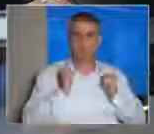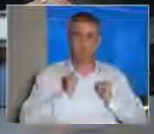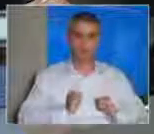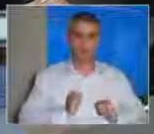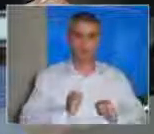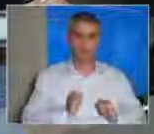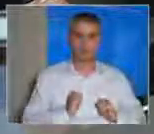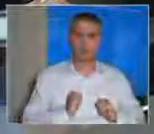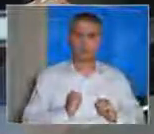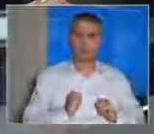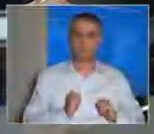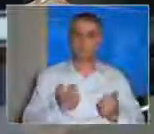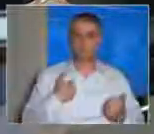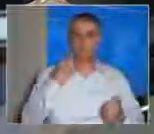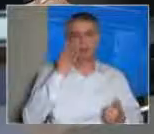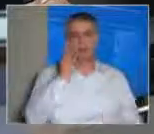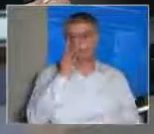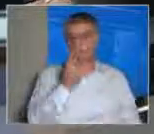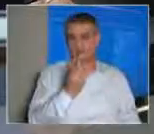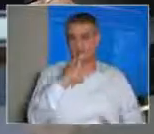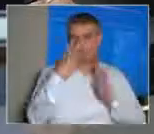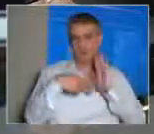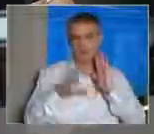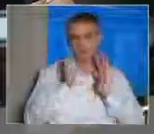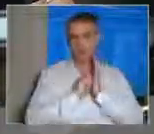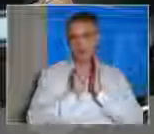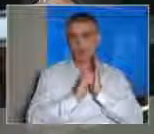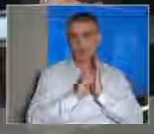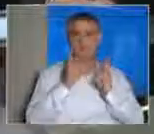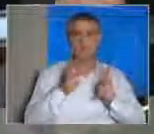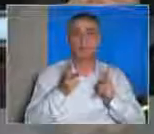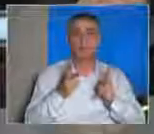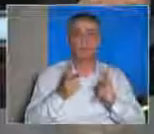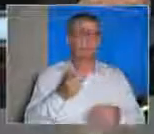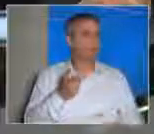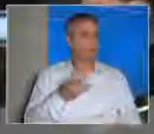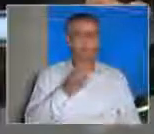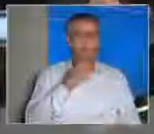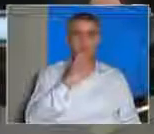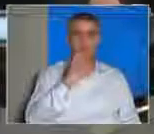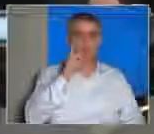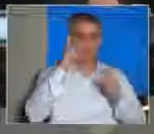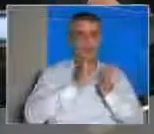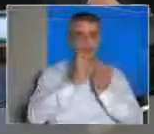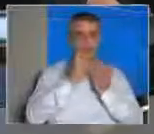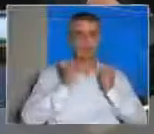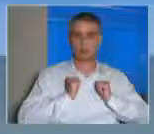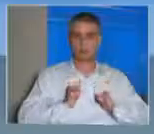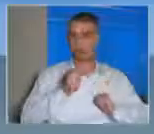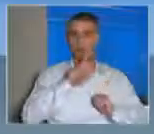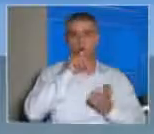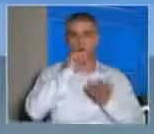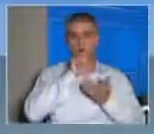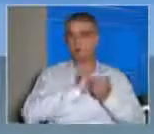נוחים שאני נהנית לראות ולקרוא את מה שכותבים ואת הבדיחות. כן, הליכה לאינסטגרם אמורה להיות הרבה יותר נוחה, כי שם זה לא